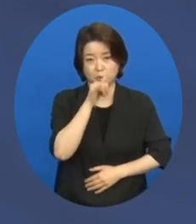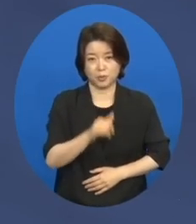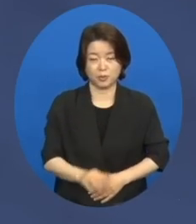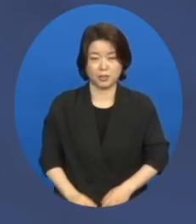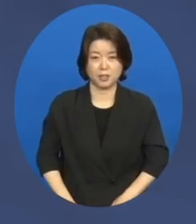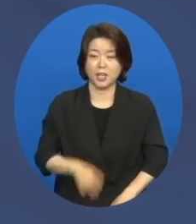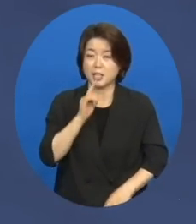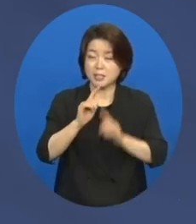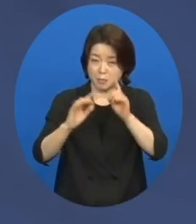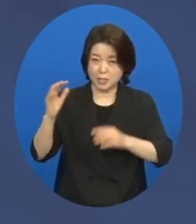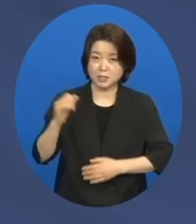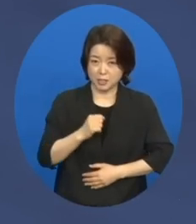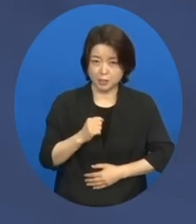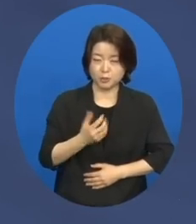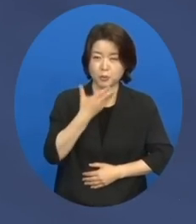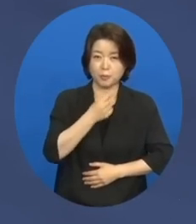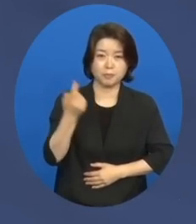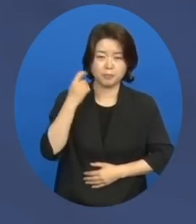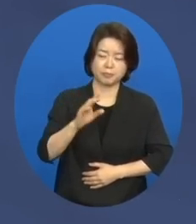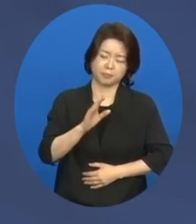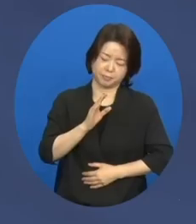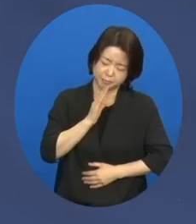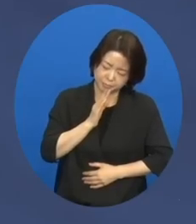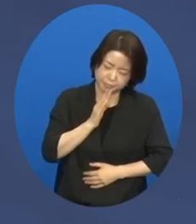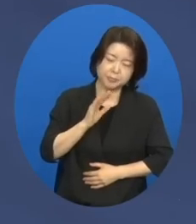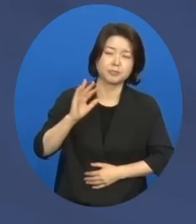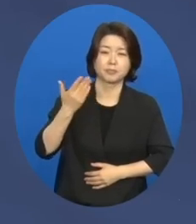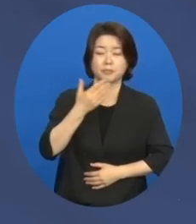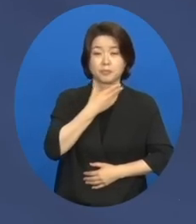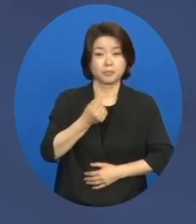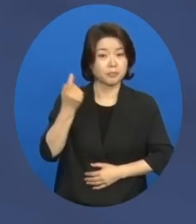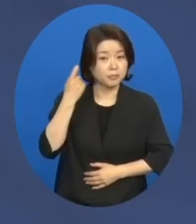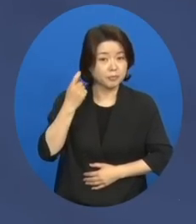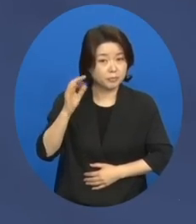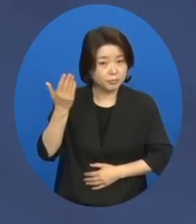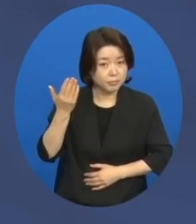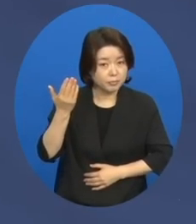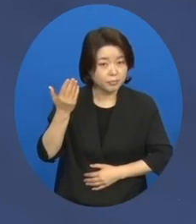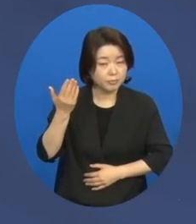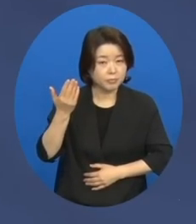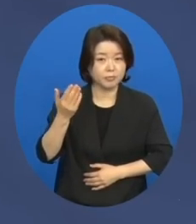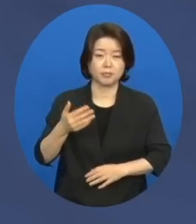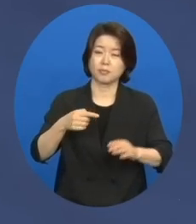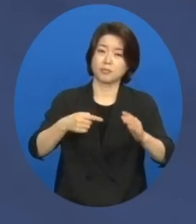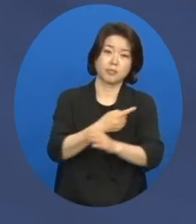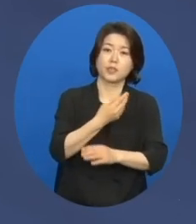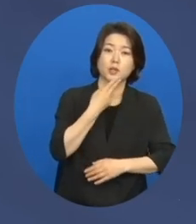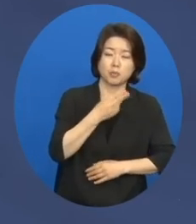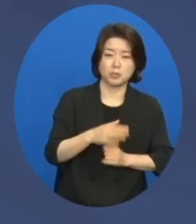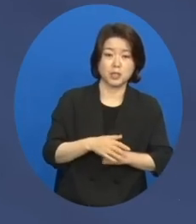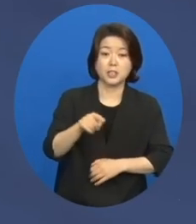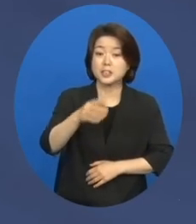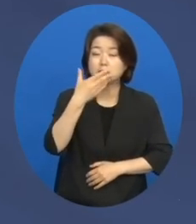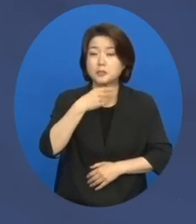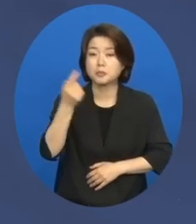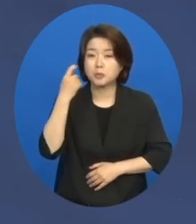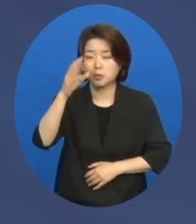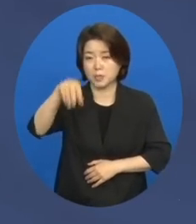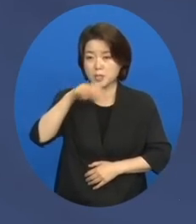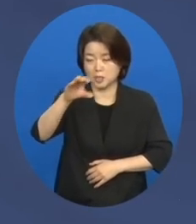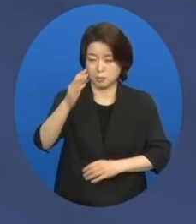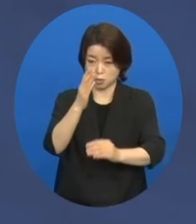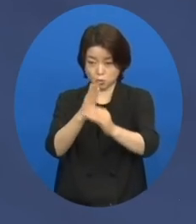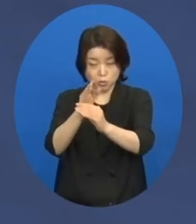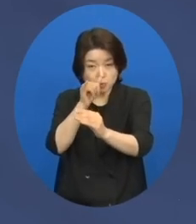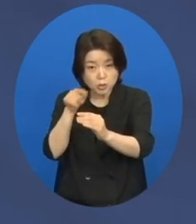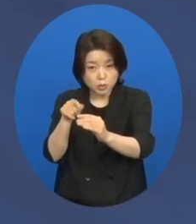말씀으로 그러니까 복음이 진정한 참된 복음이냐라고 말하는 건 다른 것 없이 그 복음이 십자가가